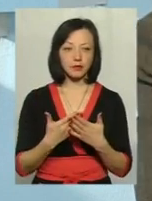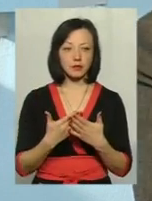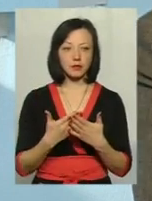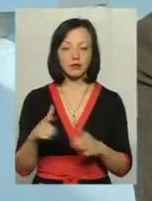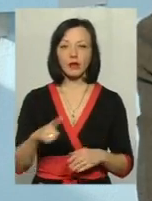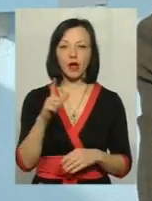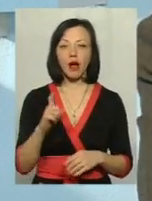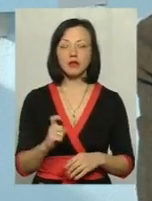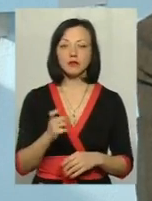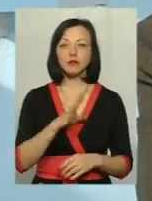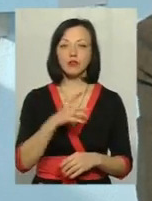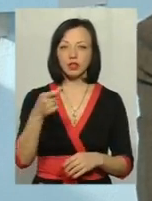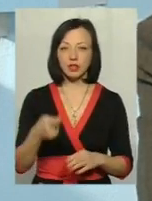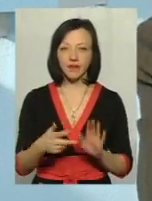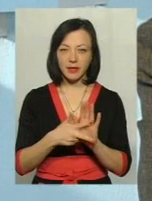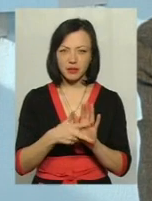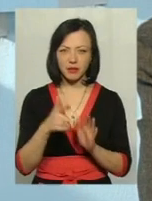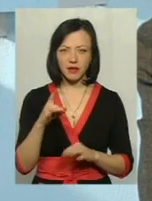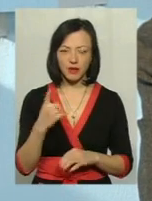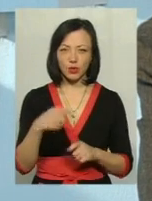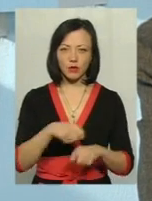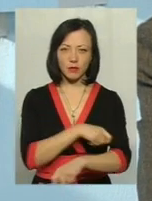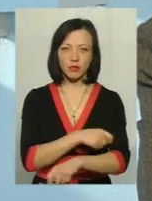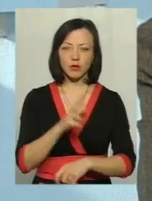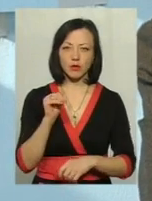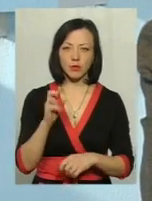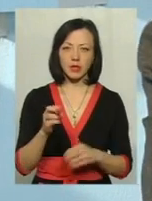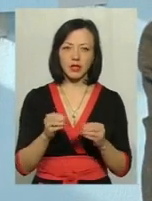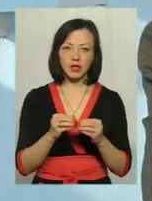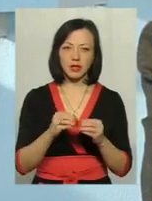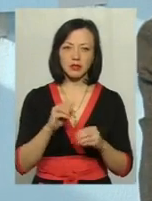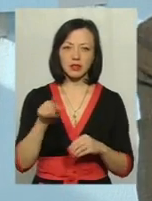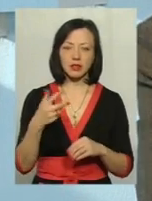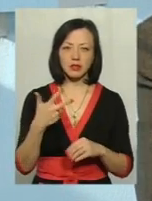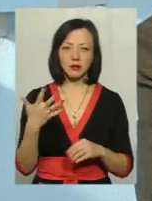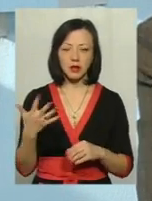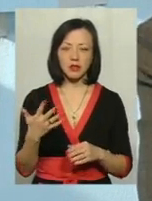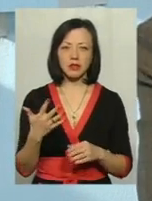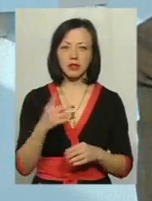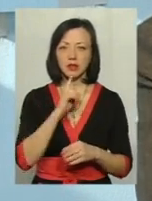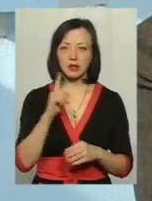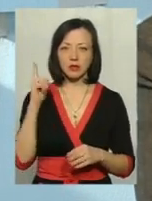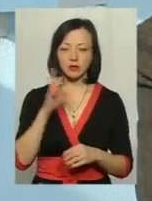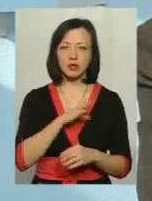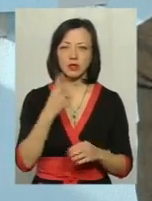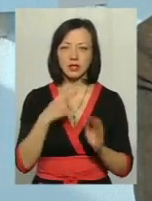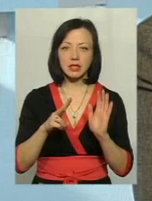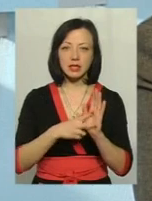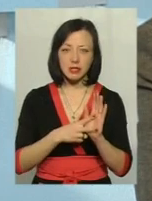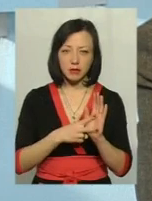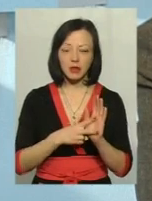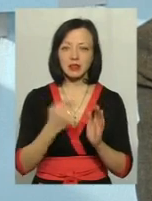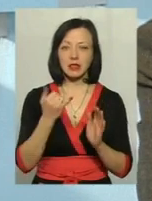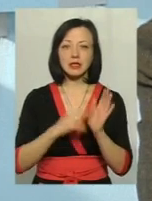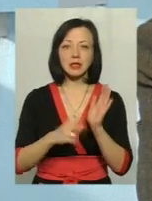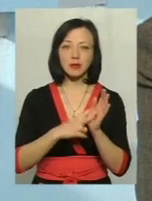був дешевший, спочатку там 8 гривень було за метр кубічний, там потім 10-35, рік назад було 37 гривень, зараз